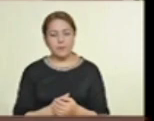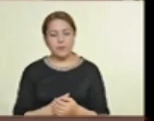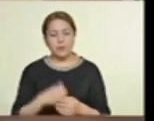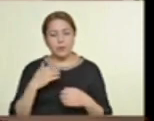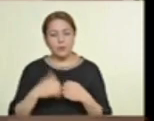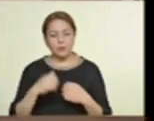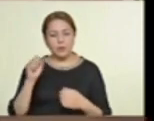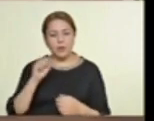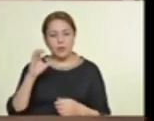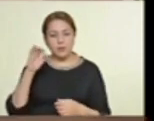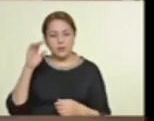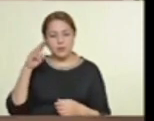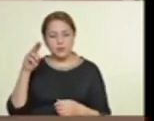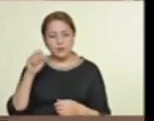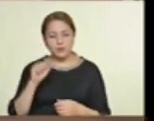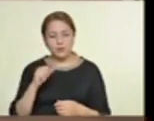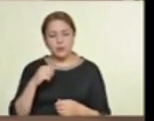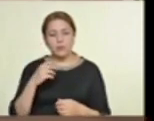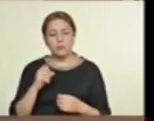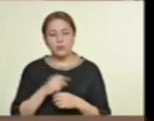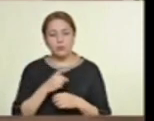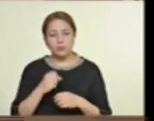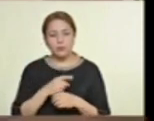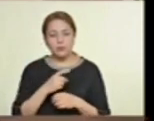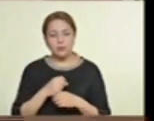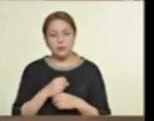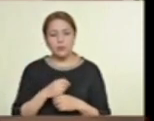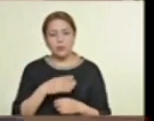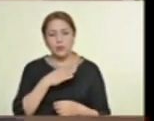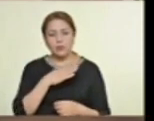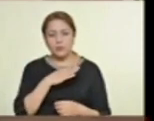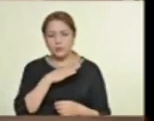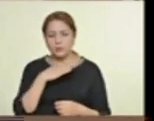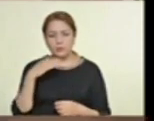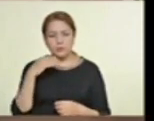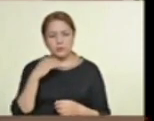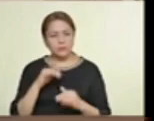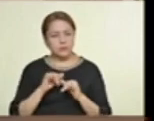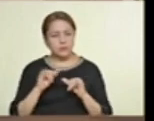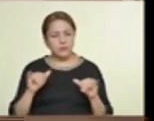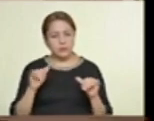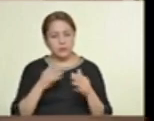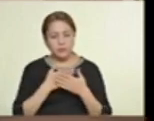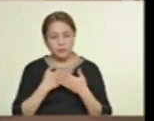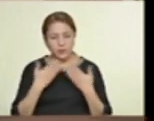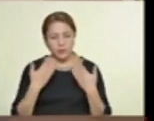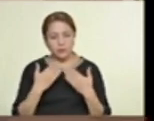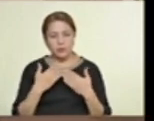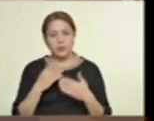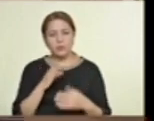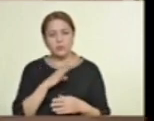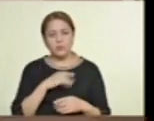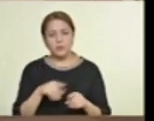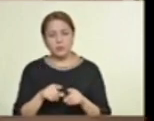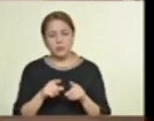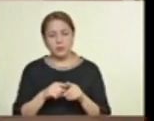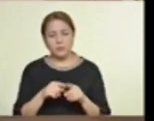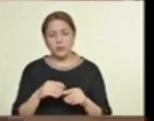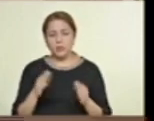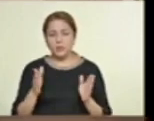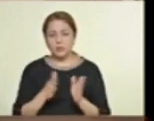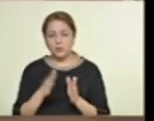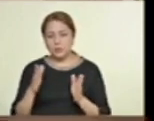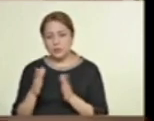O'rta asrlar bozorlari hali unchalik rivojlangan bo'lmasa-da, hattoki kichik-kichik